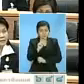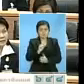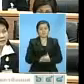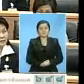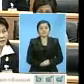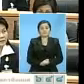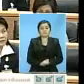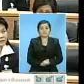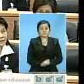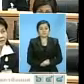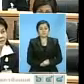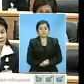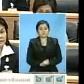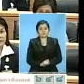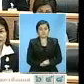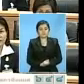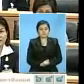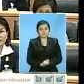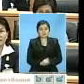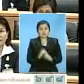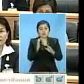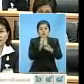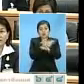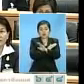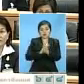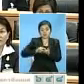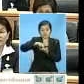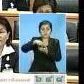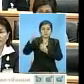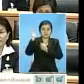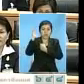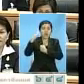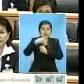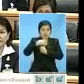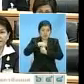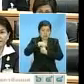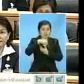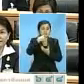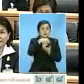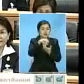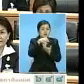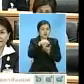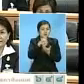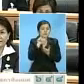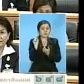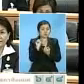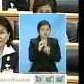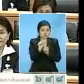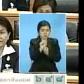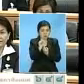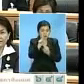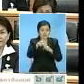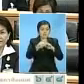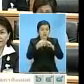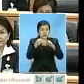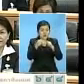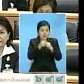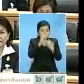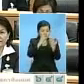ประธานครับก่อนที่ผมจะอภิปรายสนับสนุนอยากจะเรียนอย่างนี้ครับว่าปัญหาของบ้านเมืองของเรา6ปีที่ผ่านม